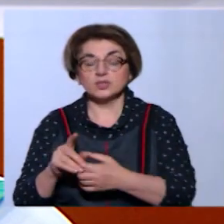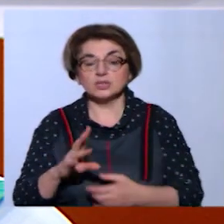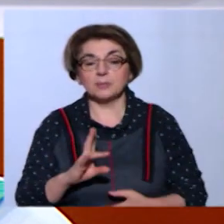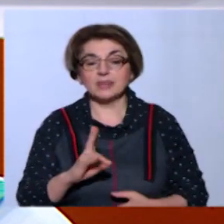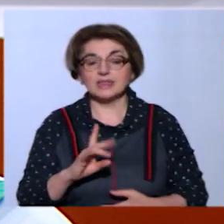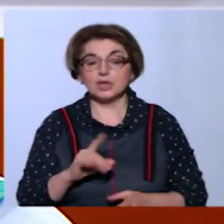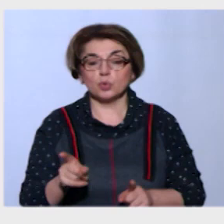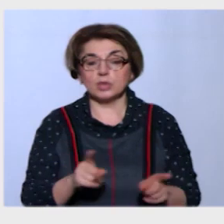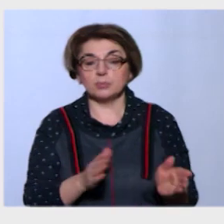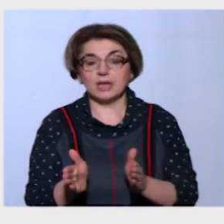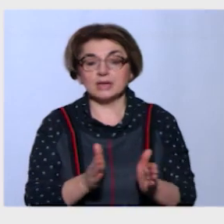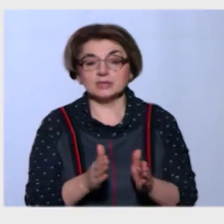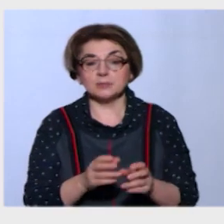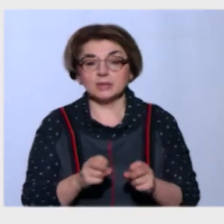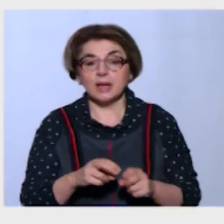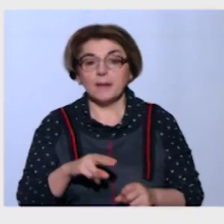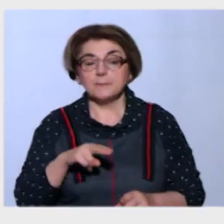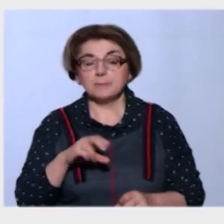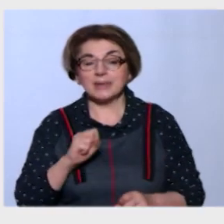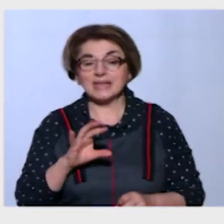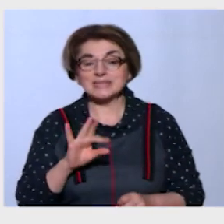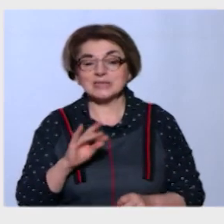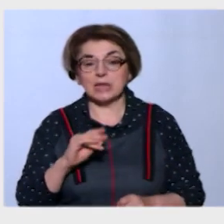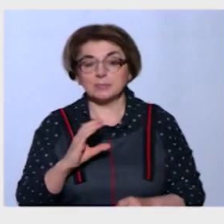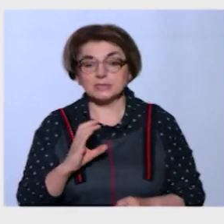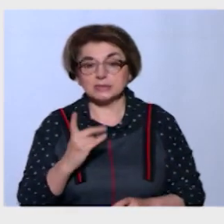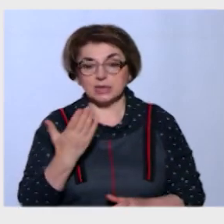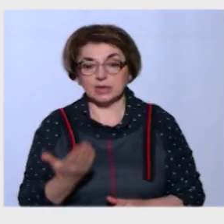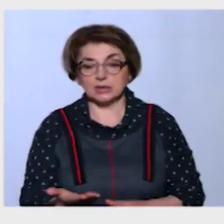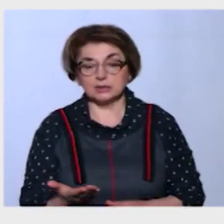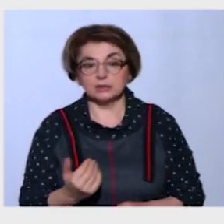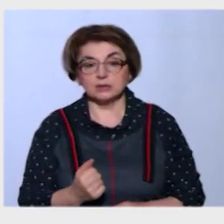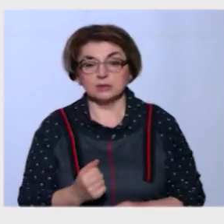ერთმანეთს, შედგება პრესინაფსისაგან, ეს არის პრესინაფსი,